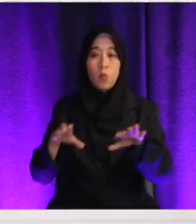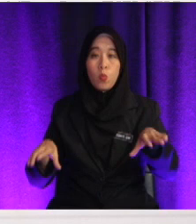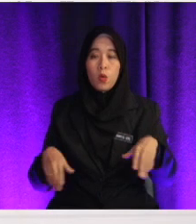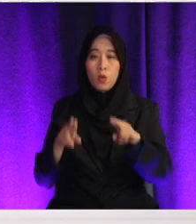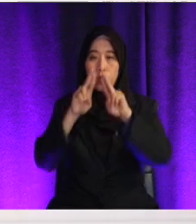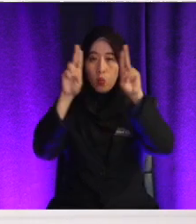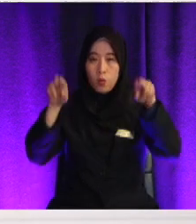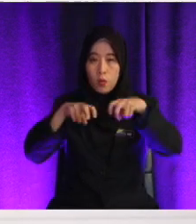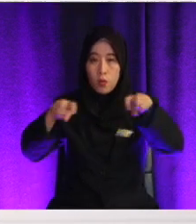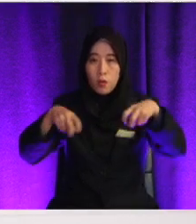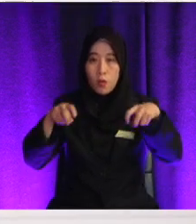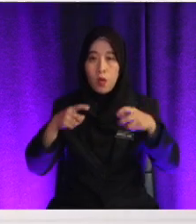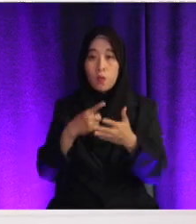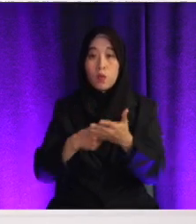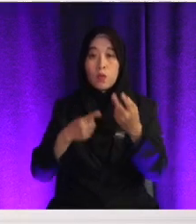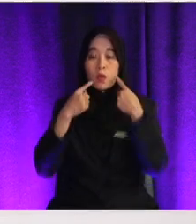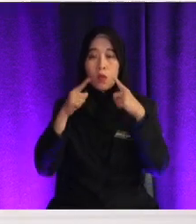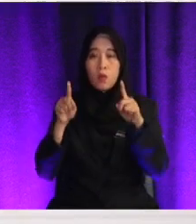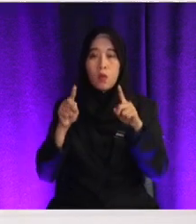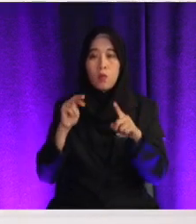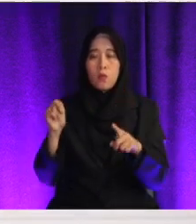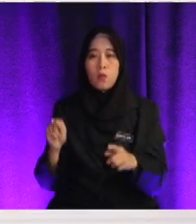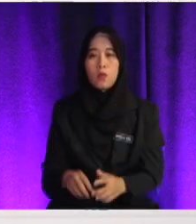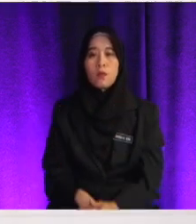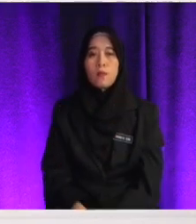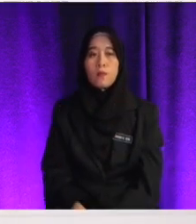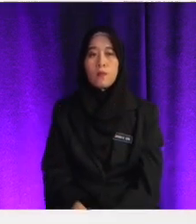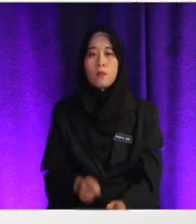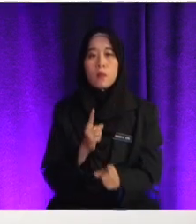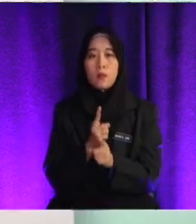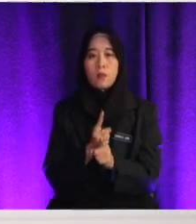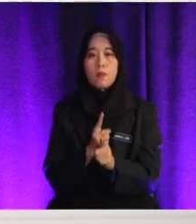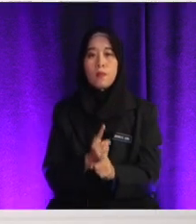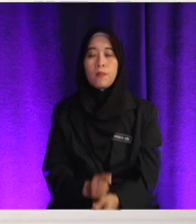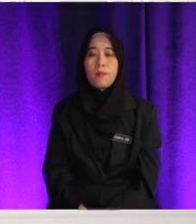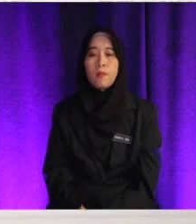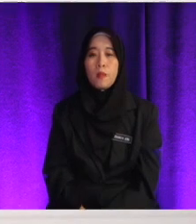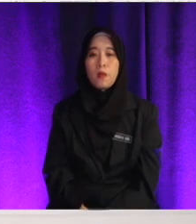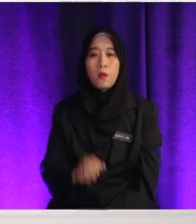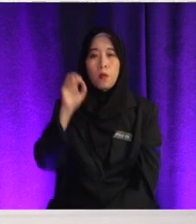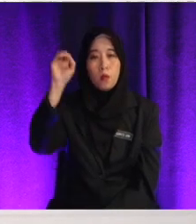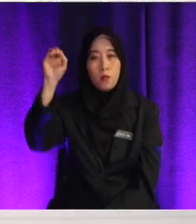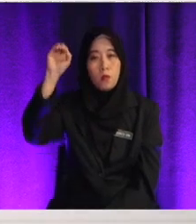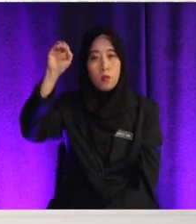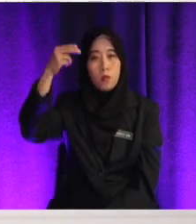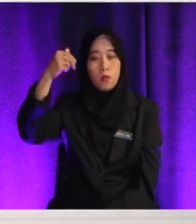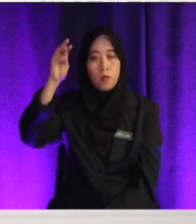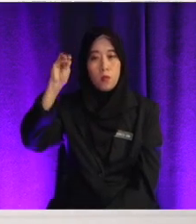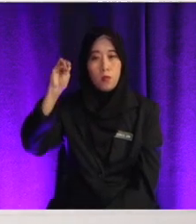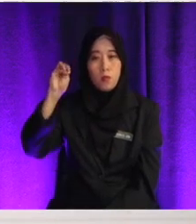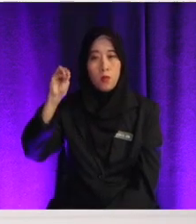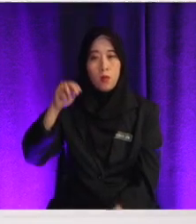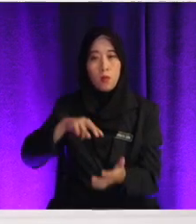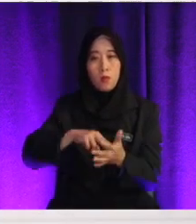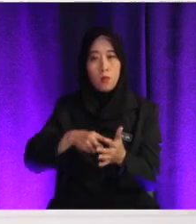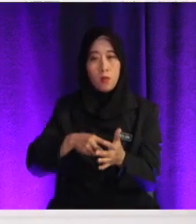jawapannya. Jawapannya adalah apa, murid-murid? Cantik. Betul, cikgu. Betul. Okey, betul. Sebab 0 ohm maksudnya arus elektrik